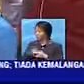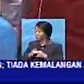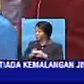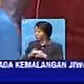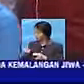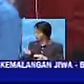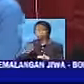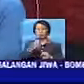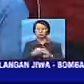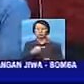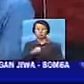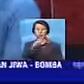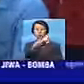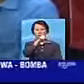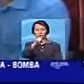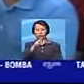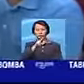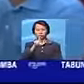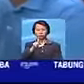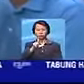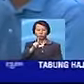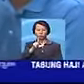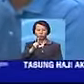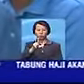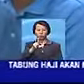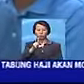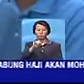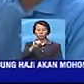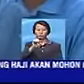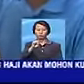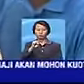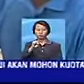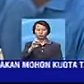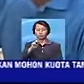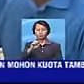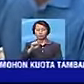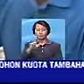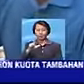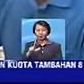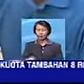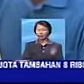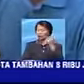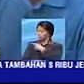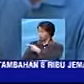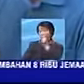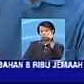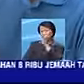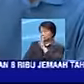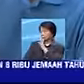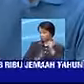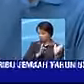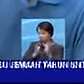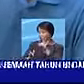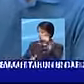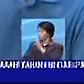Namanya? Nama saya Muhammad Zuki Ismail. Muhammad Zuki Ismail. Jadi mengikut kata penyelaras Dun tadi, Cik Mansur